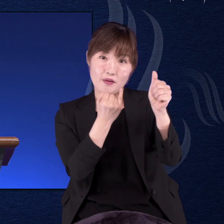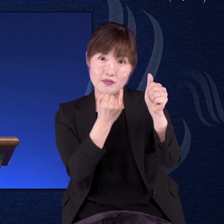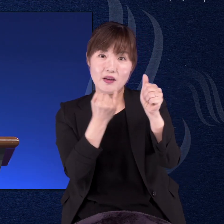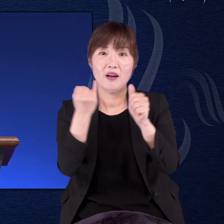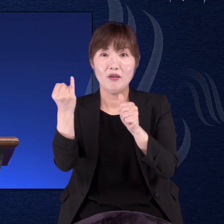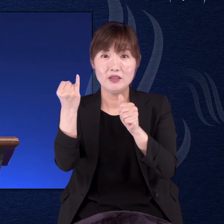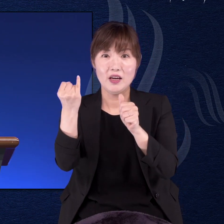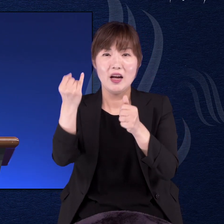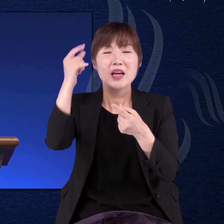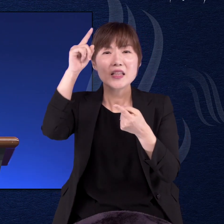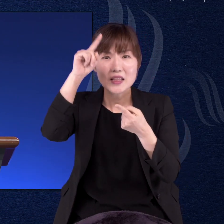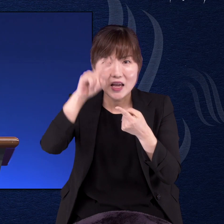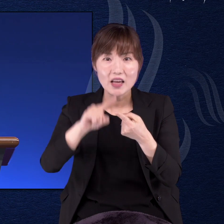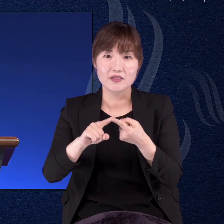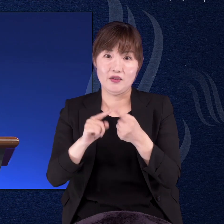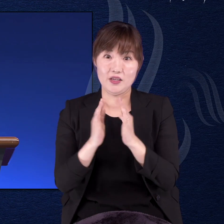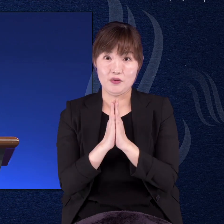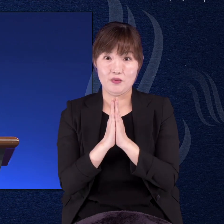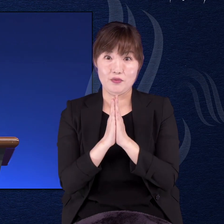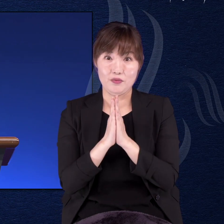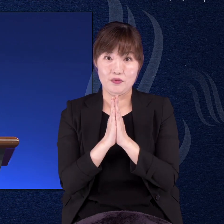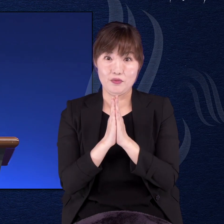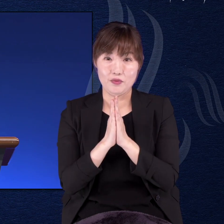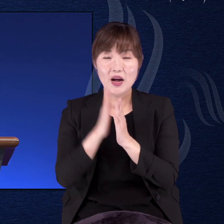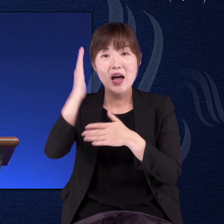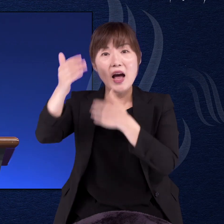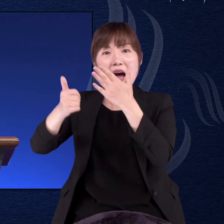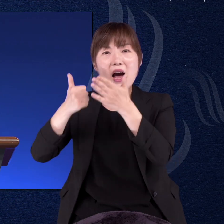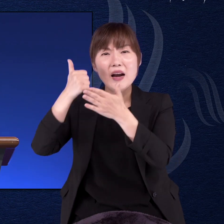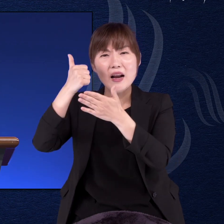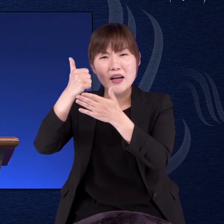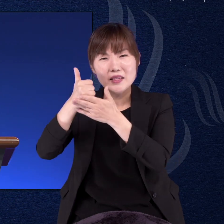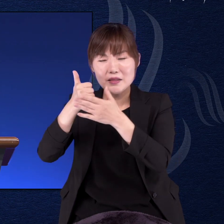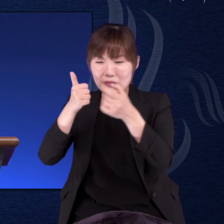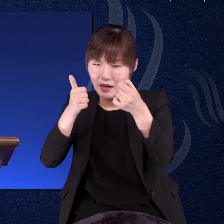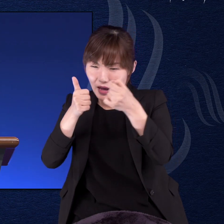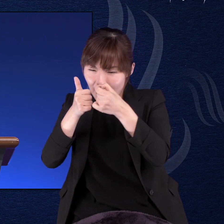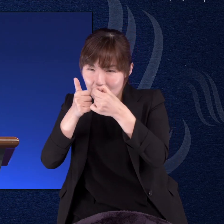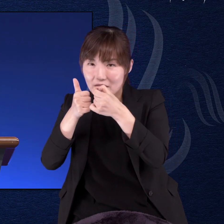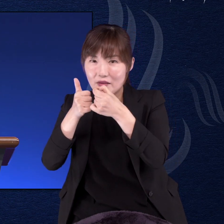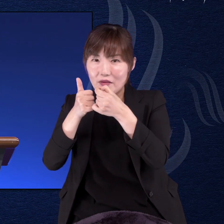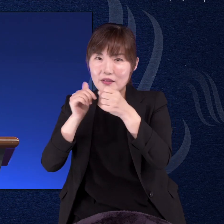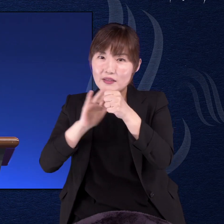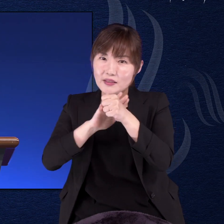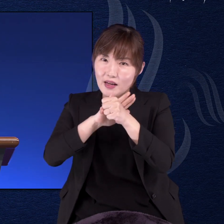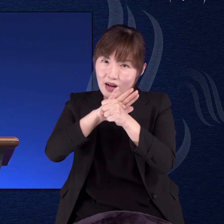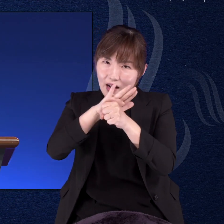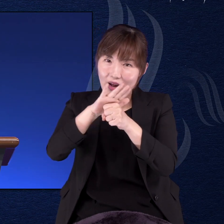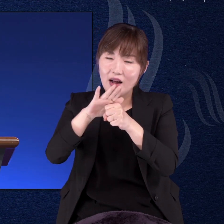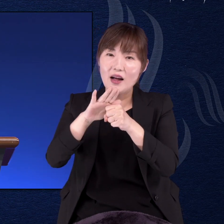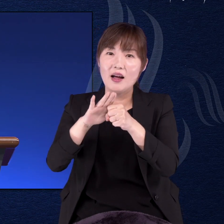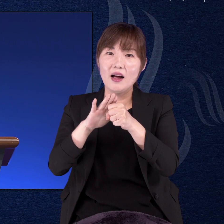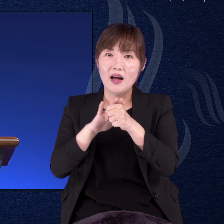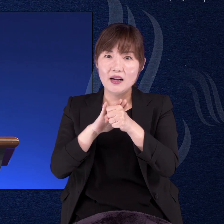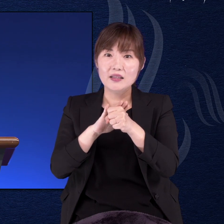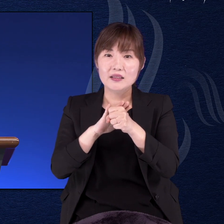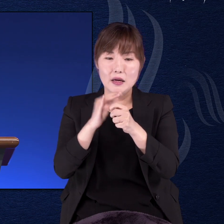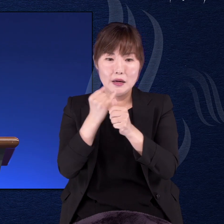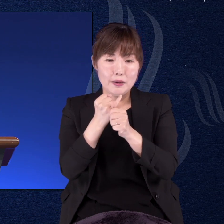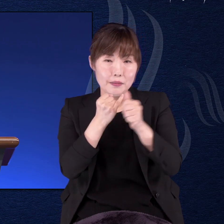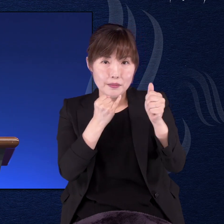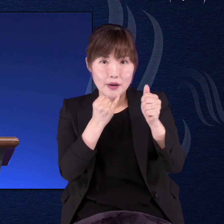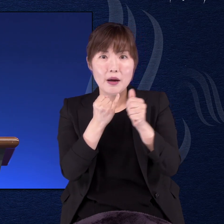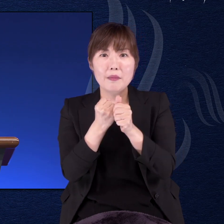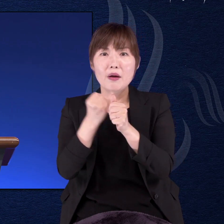이렇게 이 아이들처럼 코람대어하고 하나님을 사랑하고 이웃을 사랑하는 그런 배우자를 만나서 하나님의 계보를 잊게